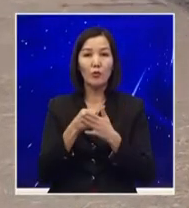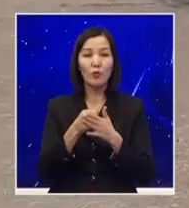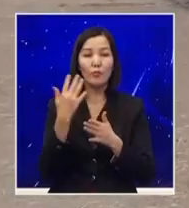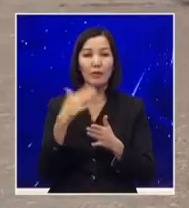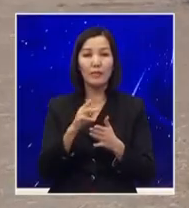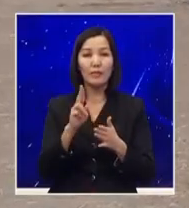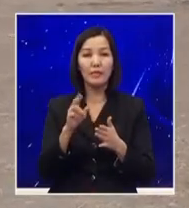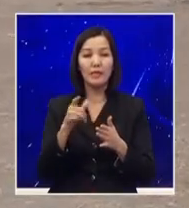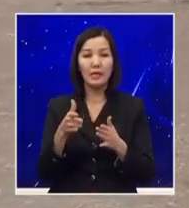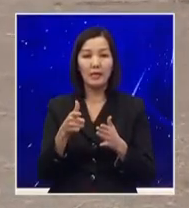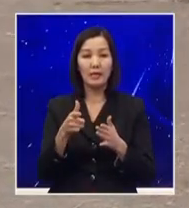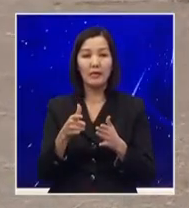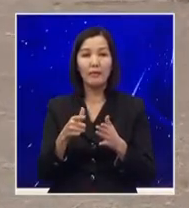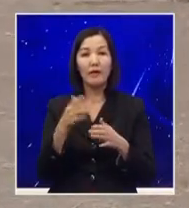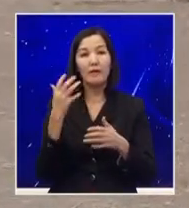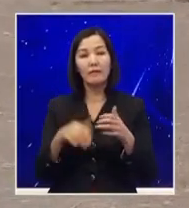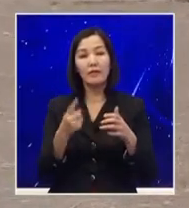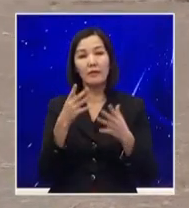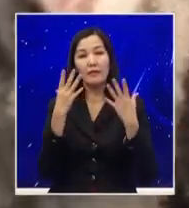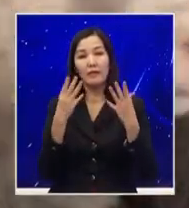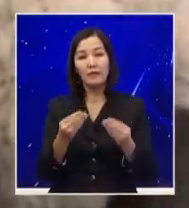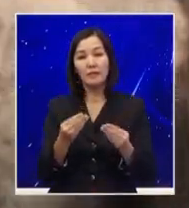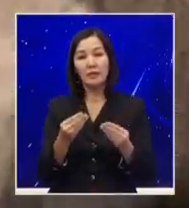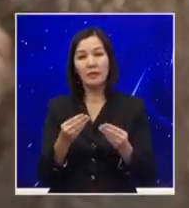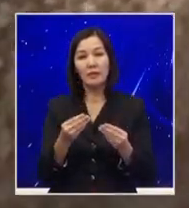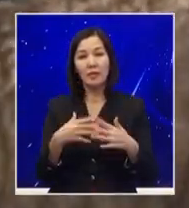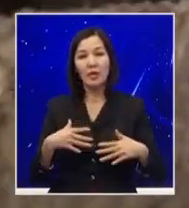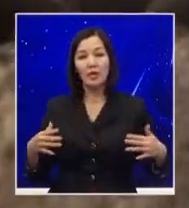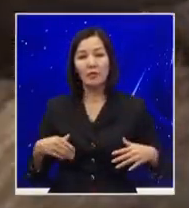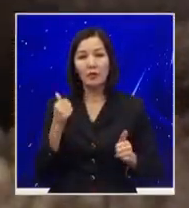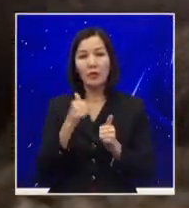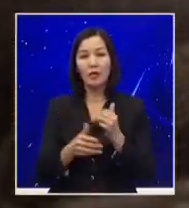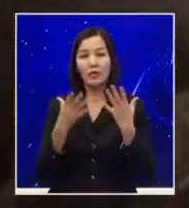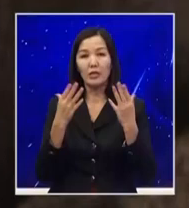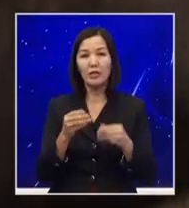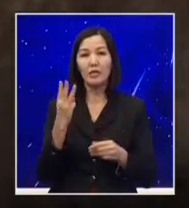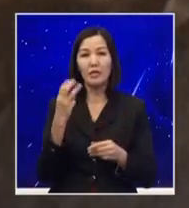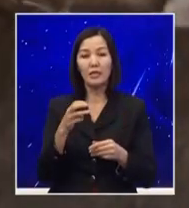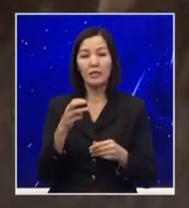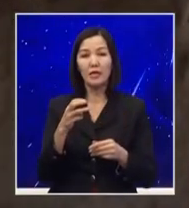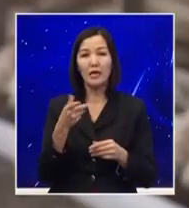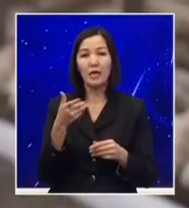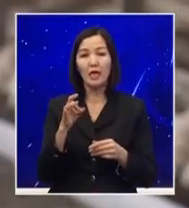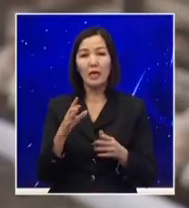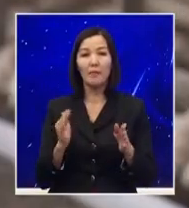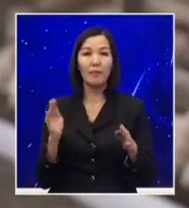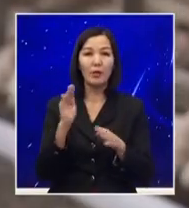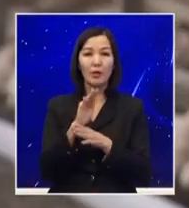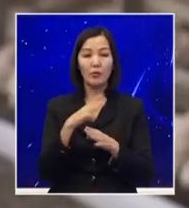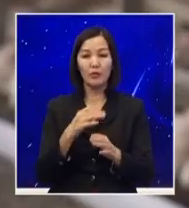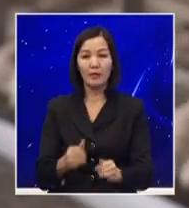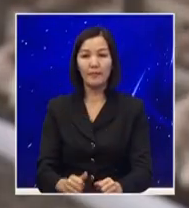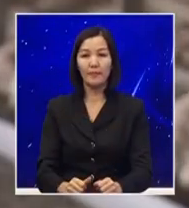до 50 килограммов. В среднем в день, признается Ахметов, животные получают ежедневные 300 грамм прироста в весе. Мы посмотрели,